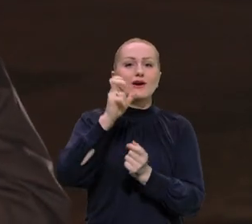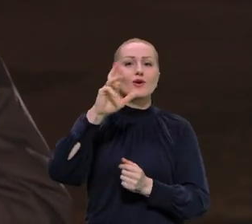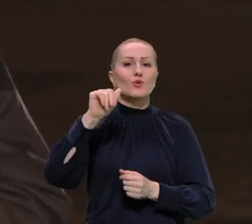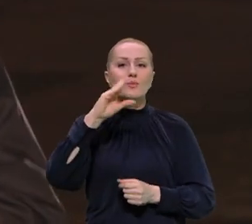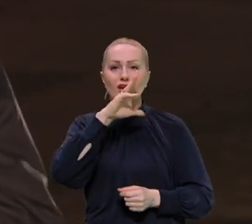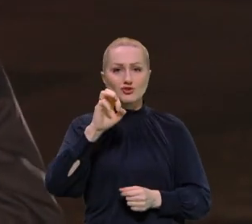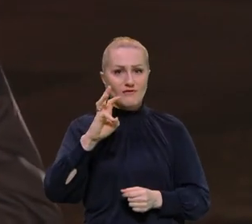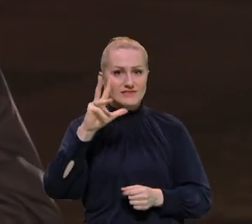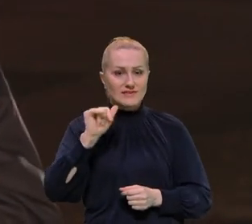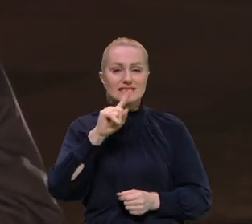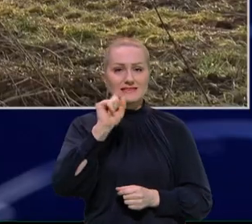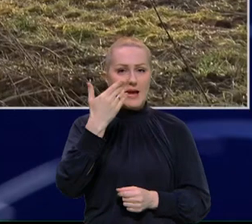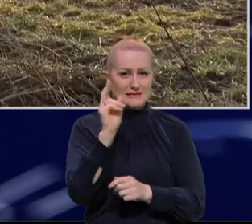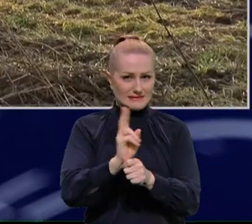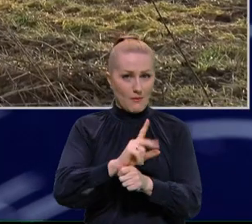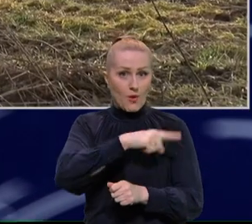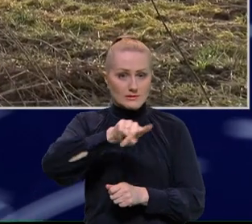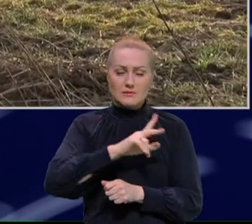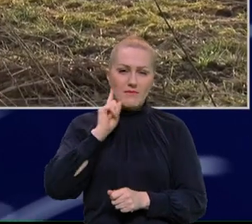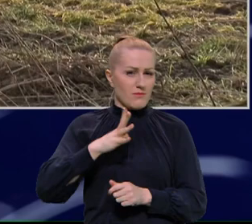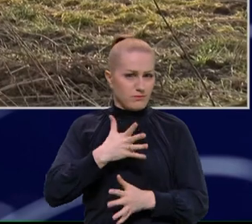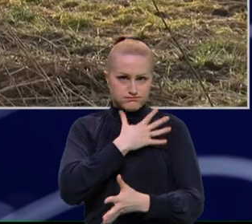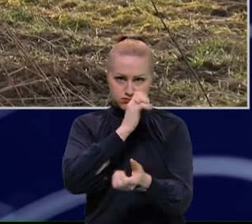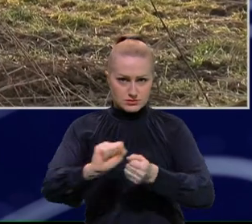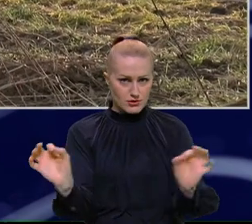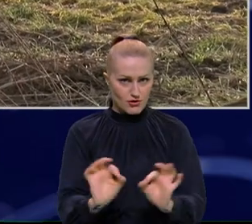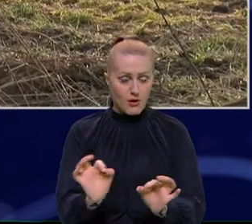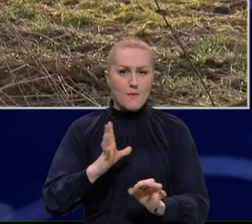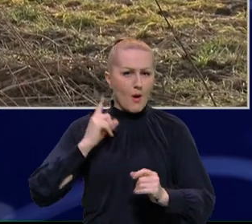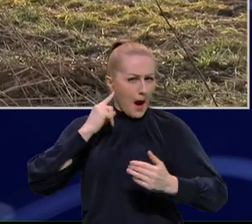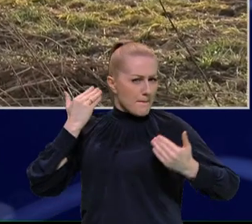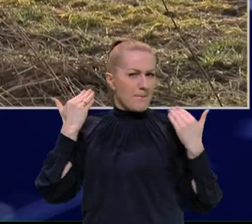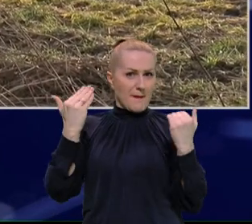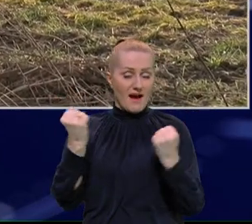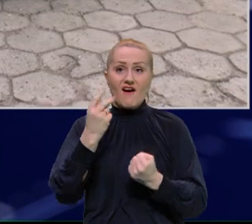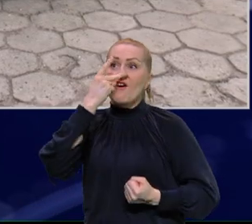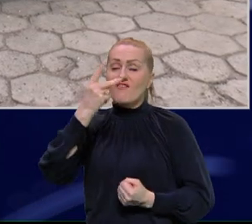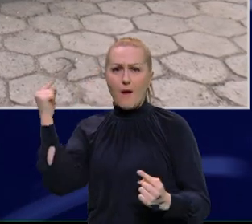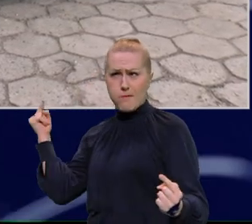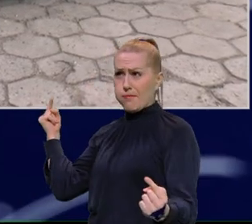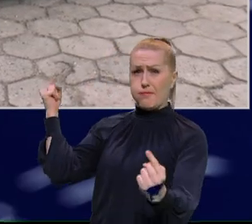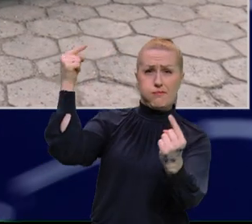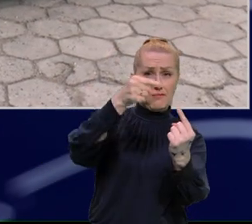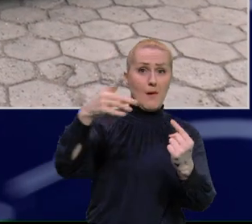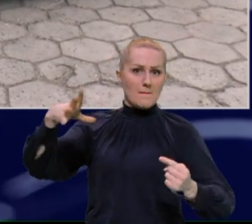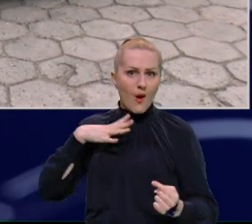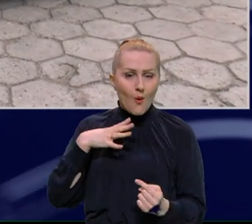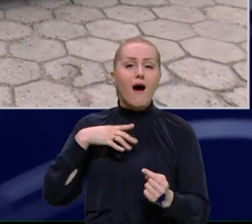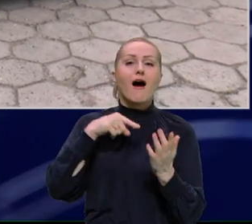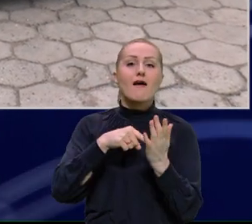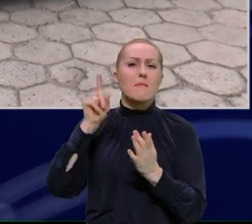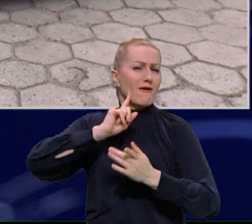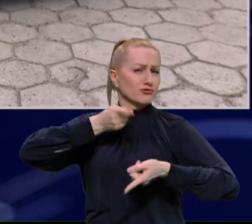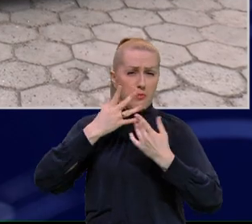Tomaszewskiego oraz Zamojskiego przeżyli prawdziwe chwile grozy. Usłyszeli huk, widzieli na niebie pocisk, który